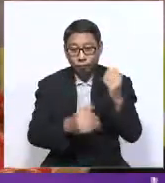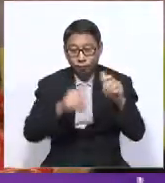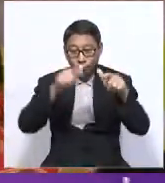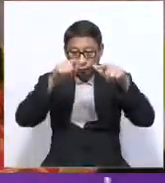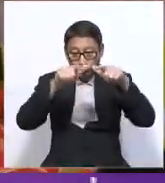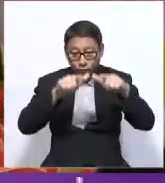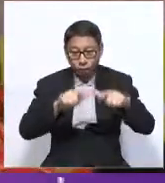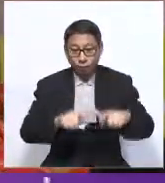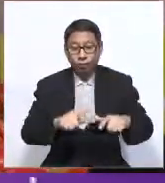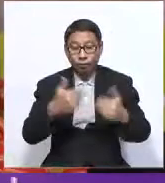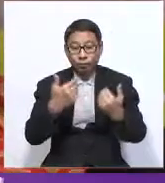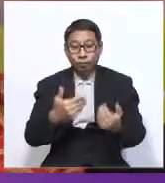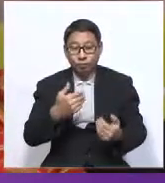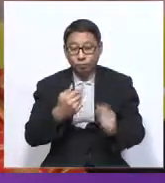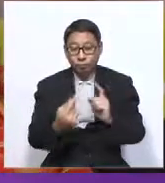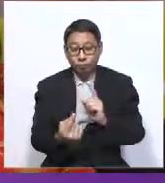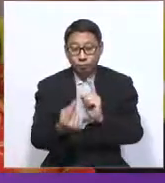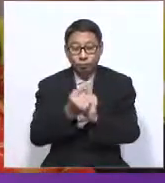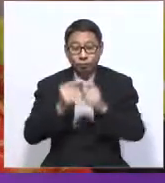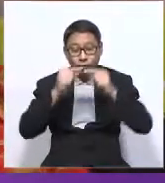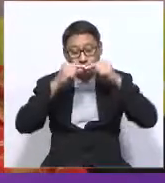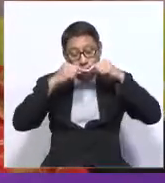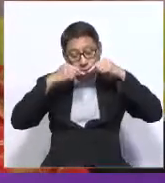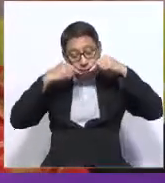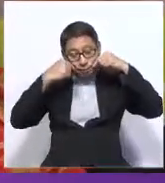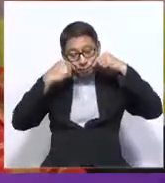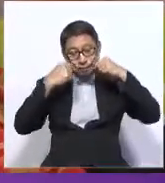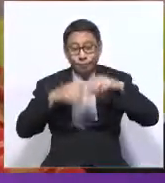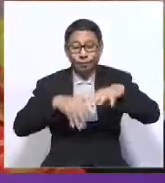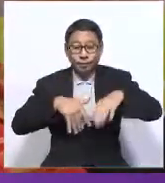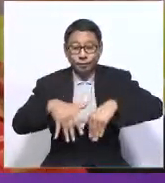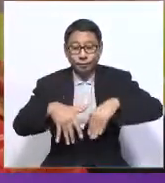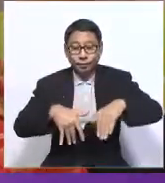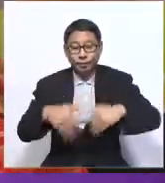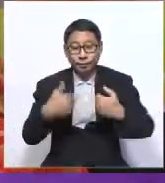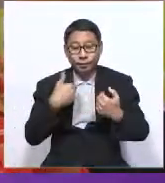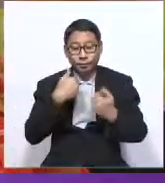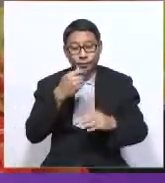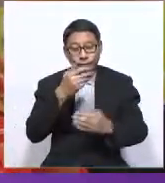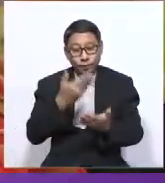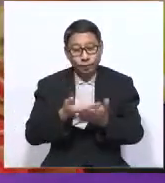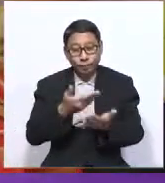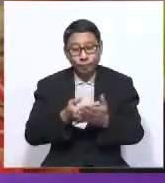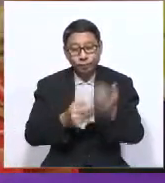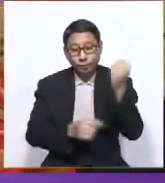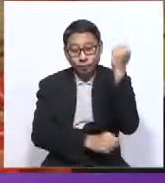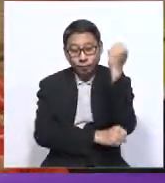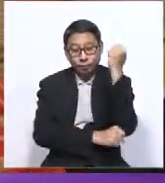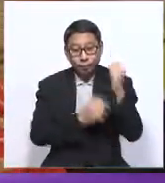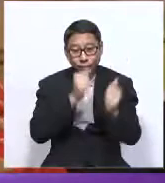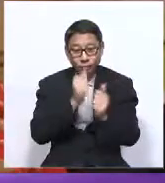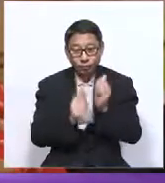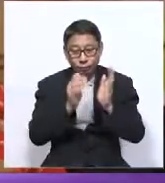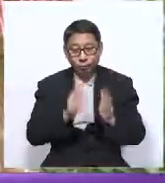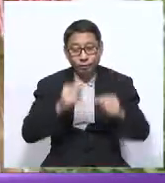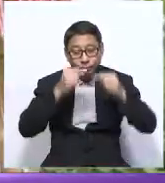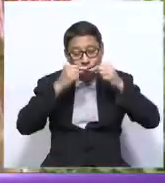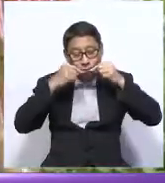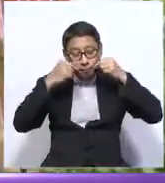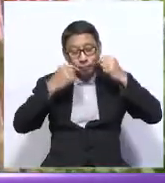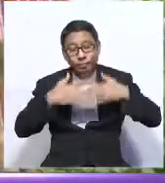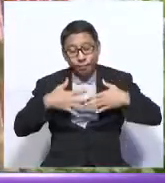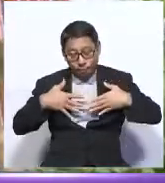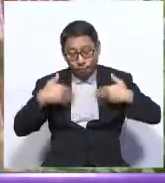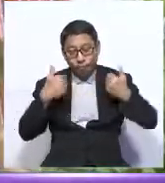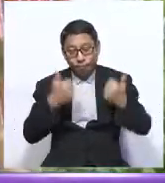ต่ำสุดแต่ว่าพอลงพื้นที่ไปเจอรอยยิ้มของประชาชนก็เห็นว่าแม้ว่ารายได้จะไม่เยอะแต่ทุกคนก็ยังมีรอยยิ้มยังมีความ